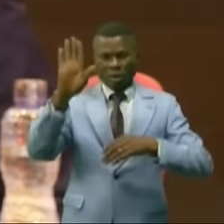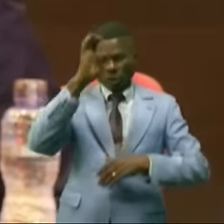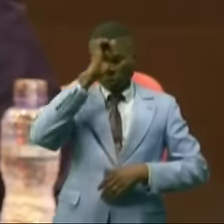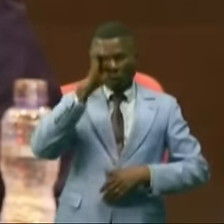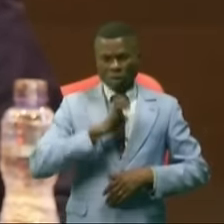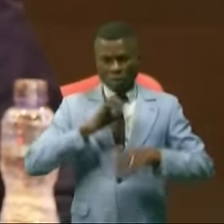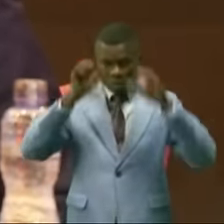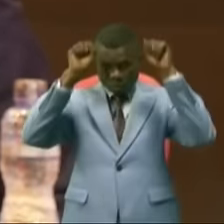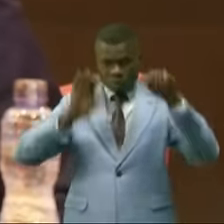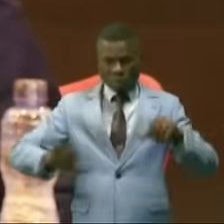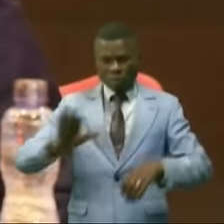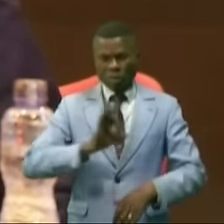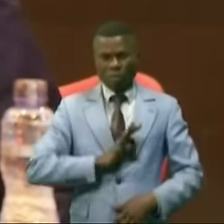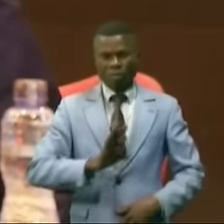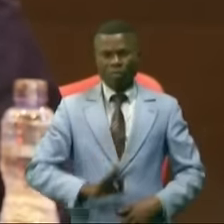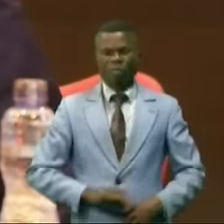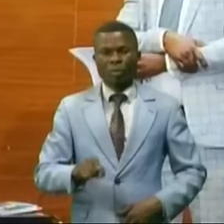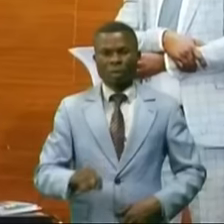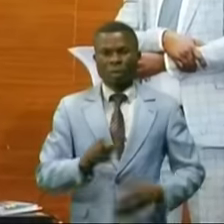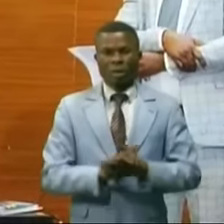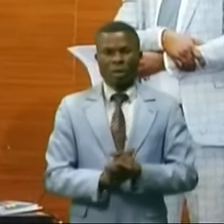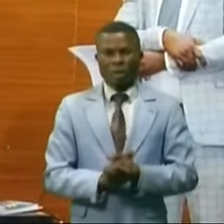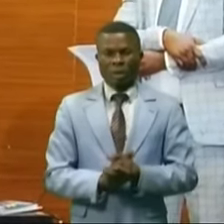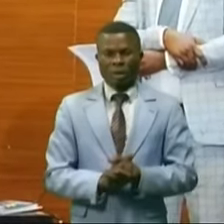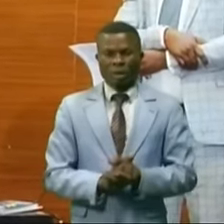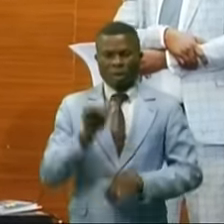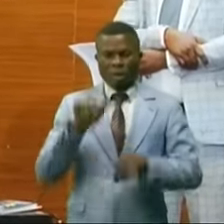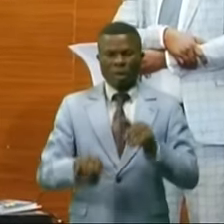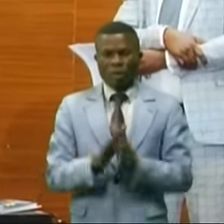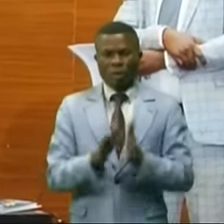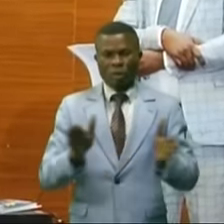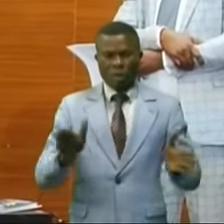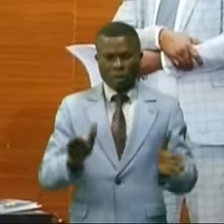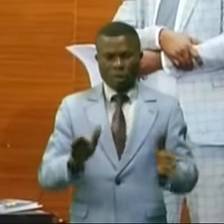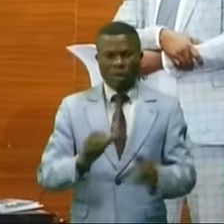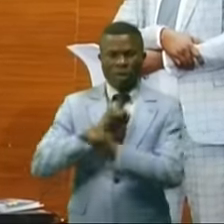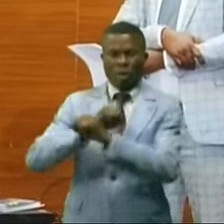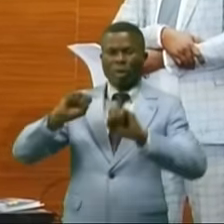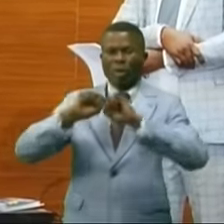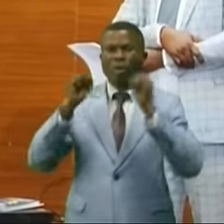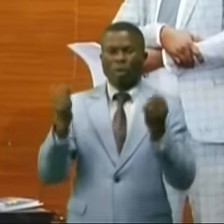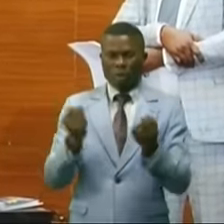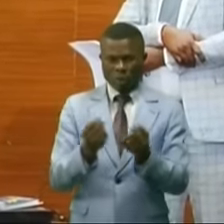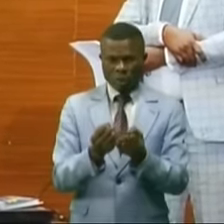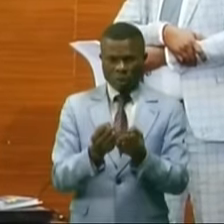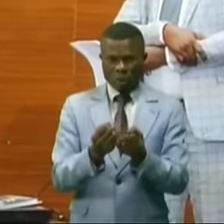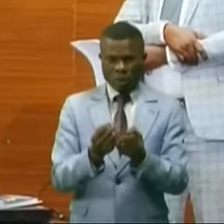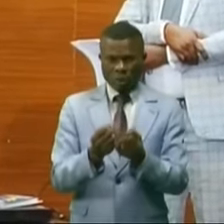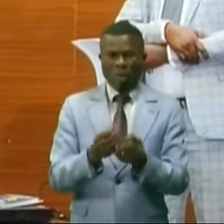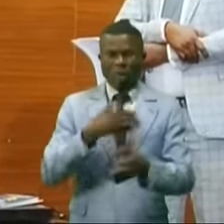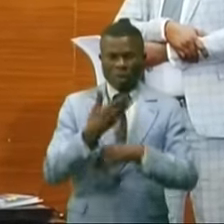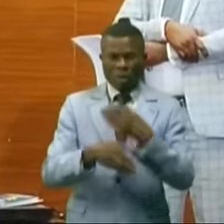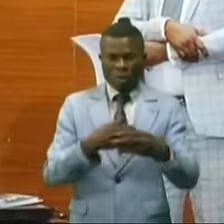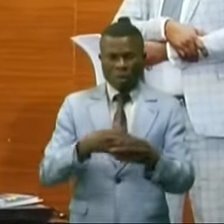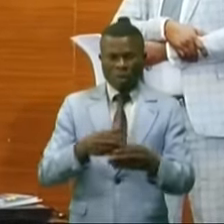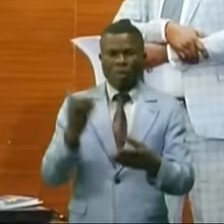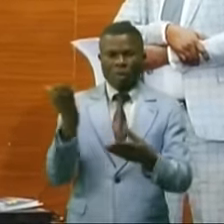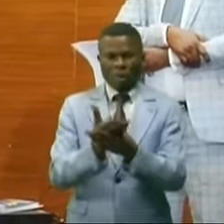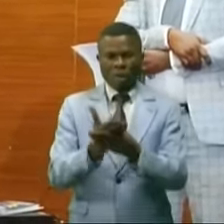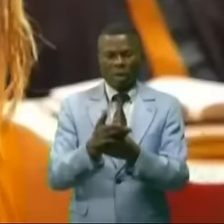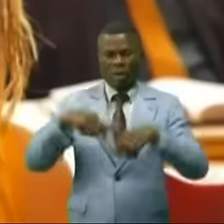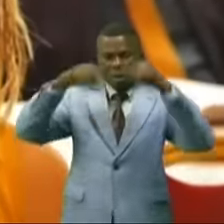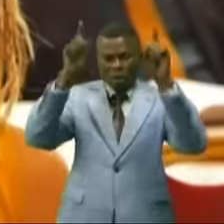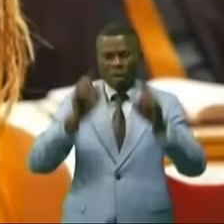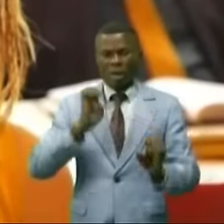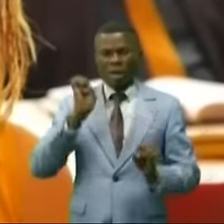Excellence Félix-Antoine Tshisekedi-Tshilombo. Le secrétariat général à la prévoyance sociale compte réaliser la revue annuelle pour